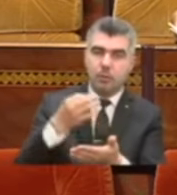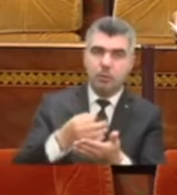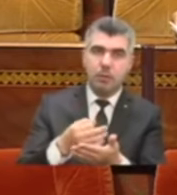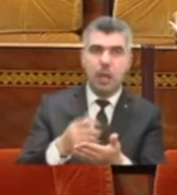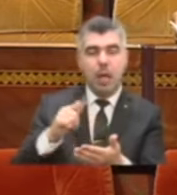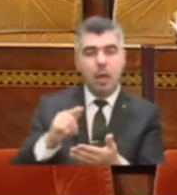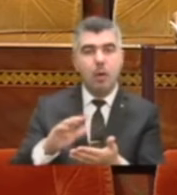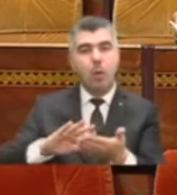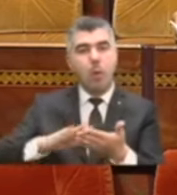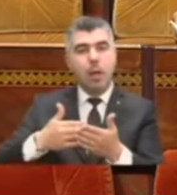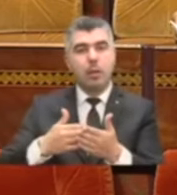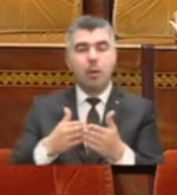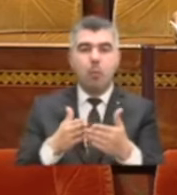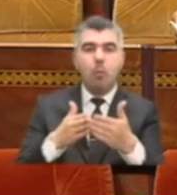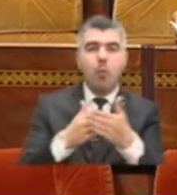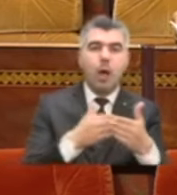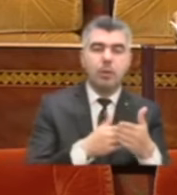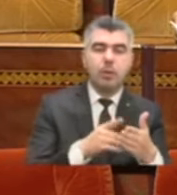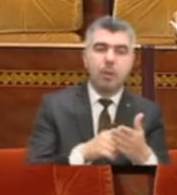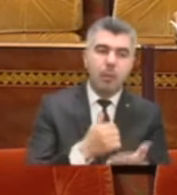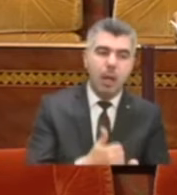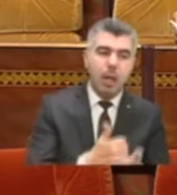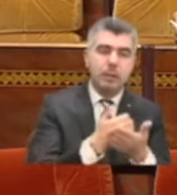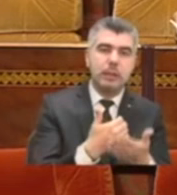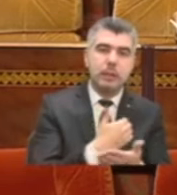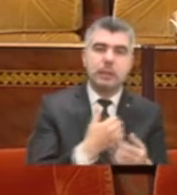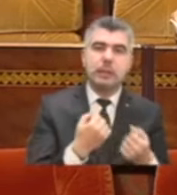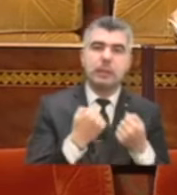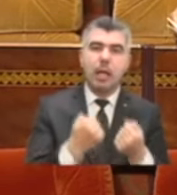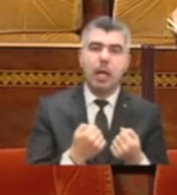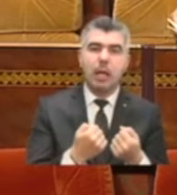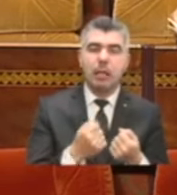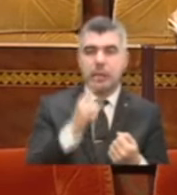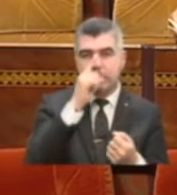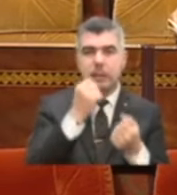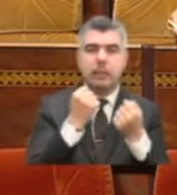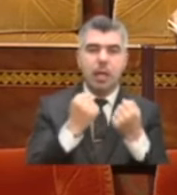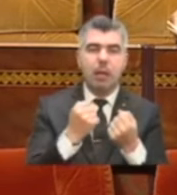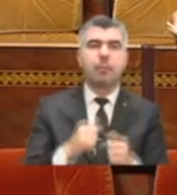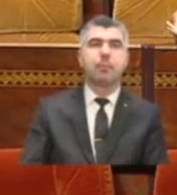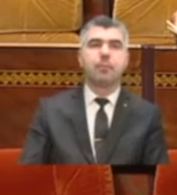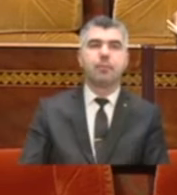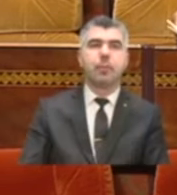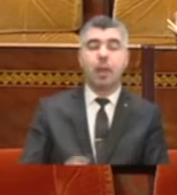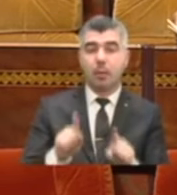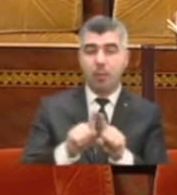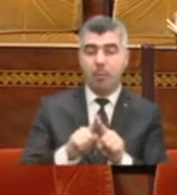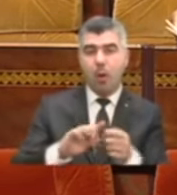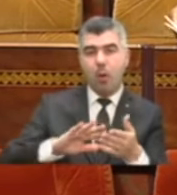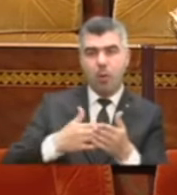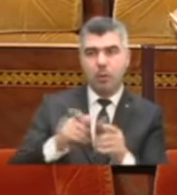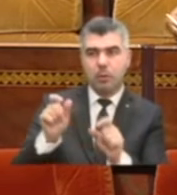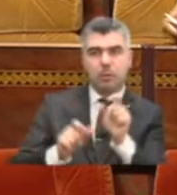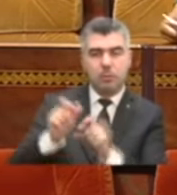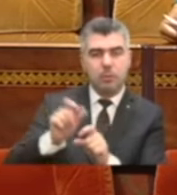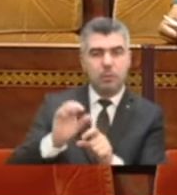أخرى أصبحت تواجه نقصا في الرعاية الصحية وصعوبة في تدبير شؤون الحياة اليومية، وحتى لا تجد هذه الشريحة